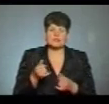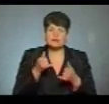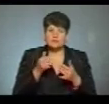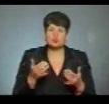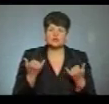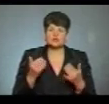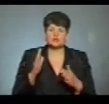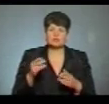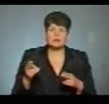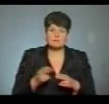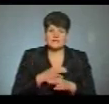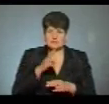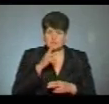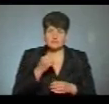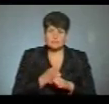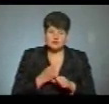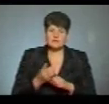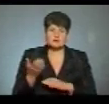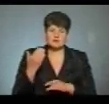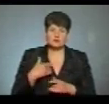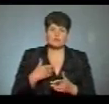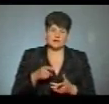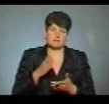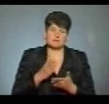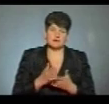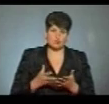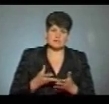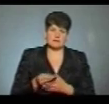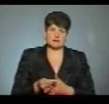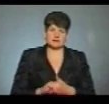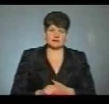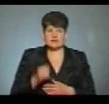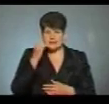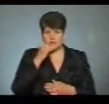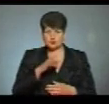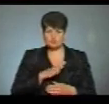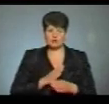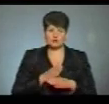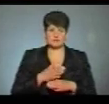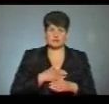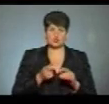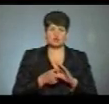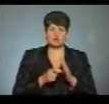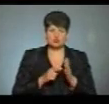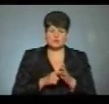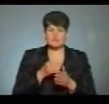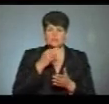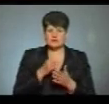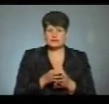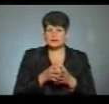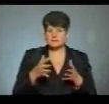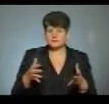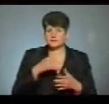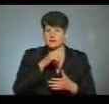бути без заробітних плат. Вони відпрацювали свій час, ми маємо їх оплатити. Я вам дякую, що були гостем нашої студії, відповіли на більшість запитань. На жаль,